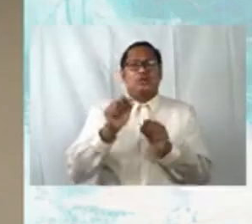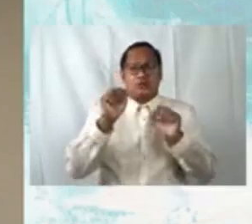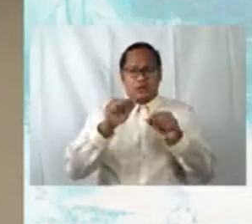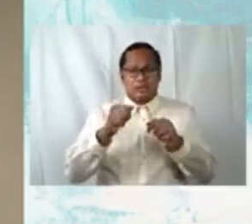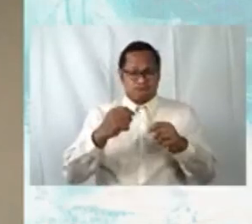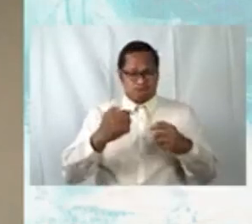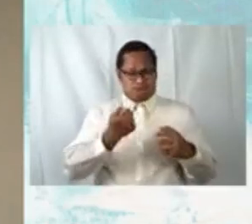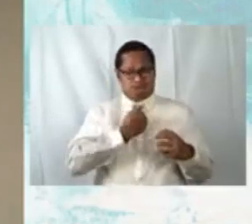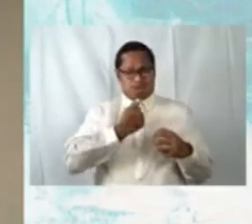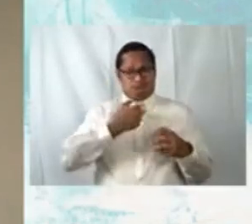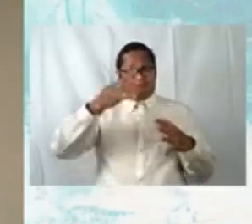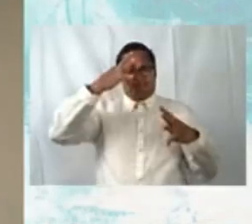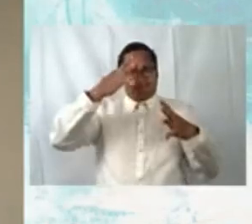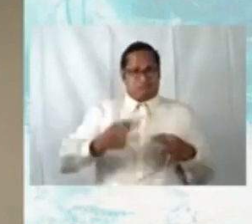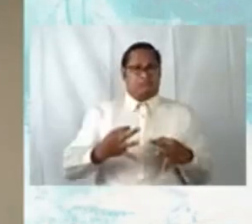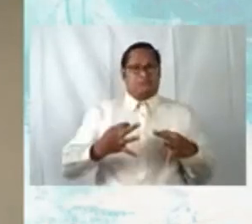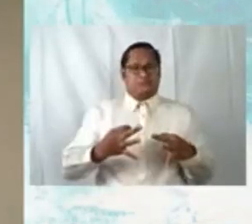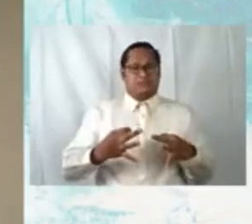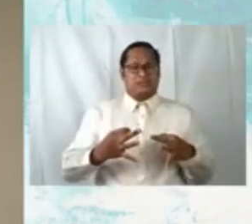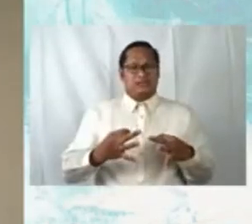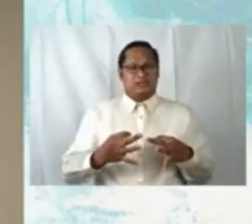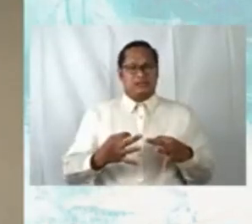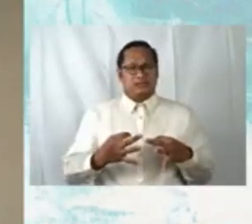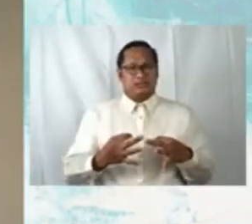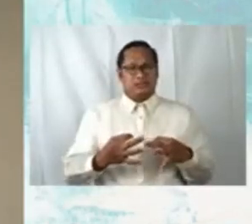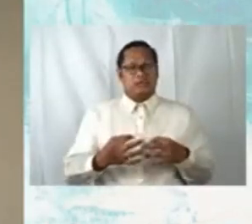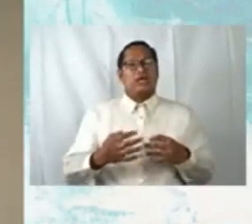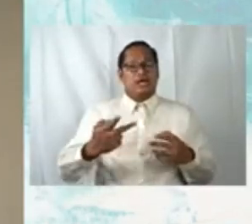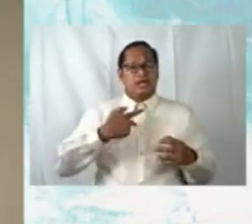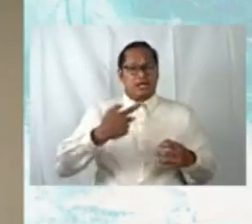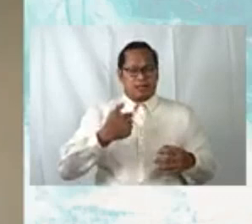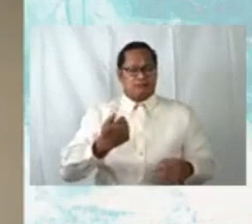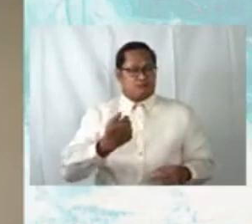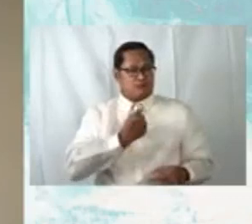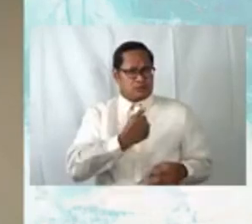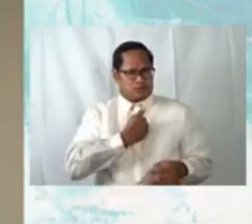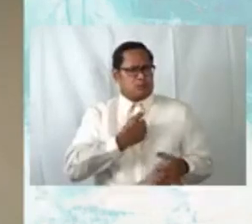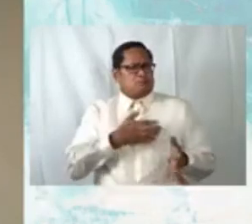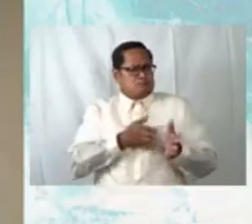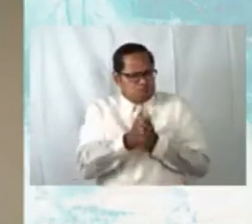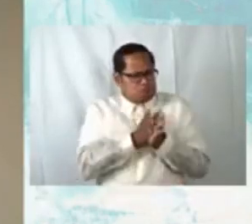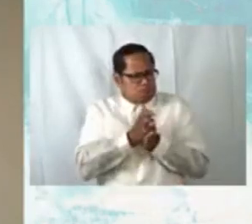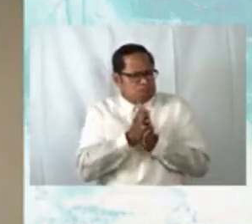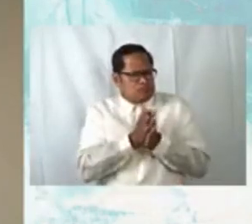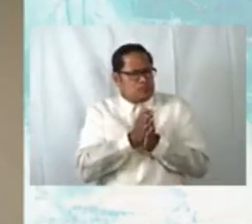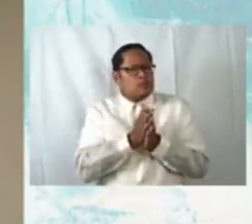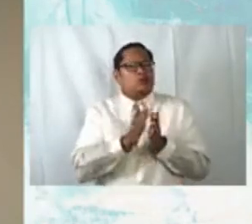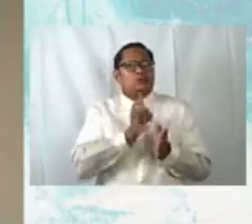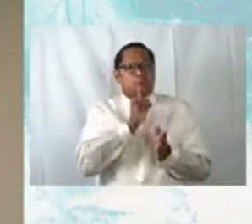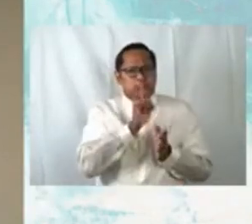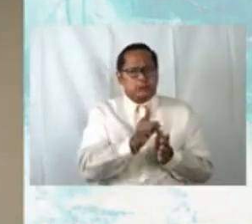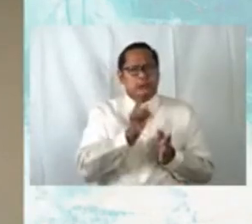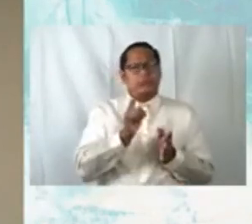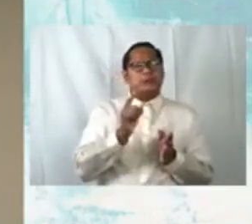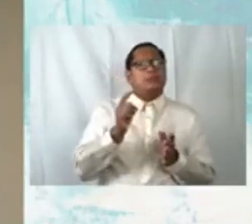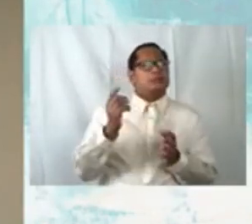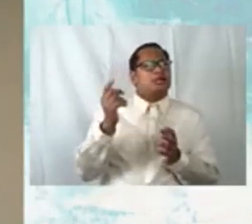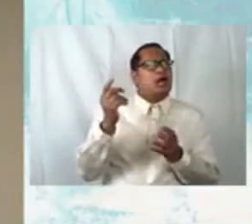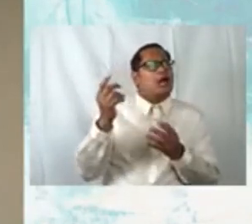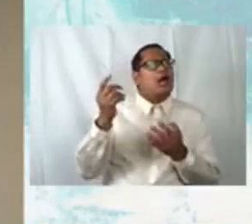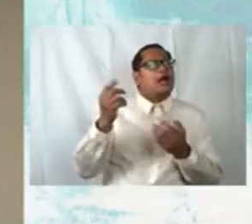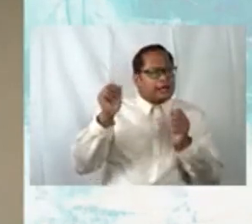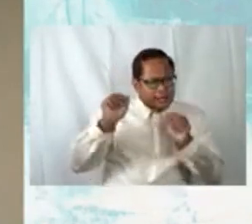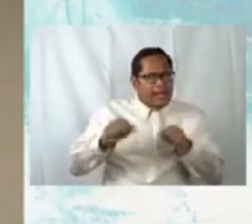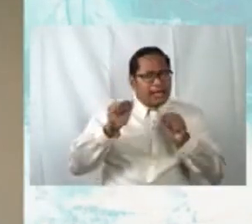nakakapag-desisyon sa sarili mo, meron kang self-determination na itatakda mo ang tadhana ng iyong sarili,